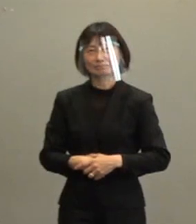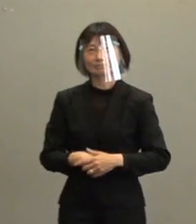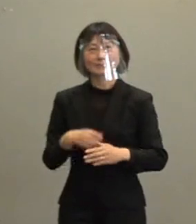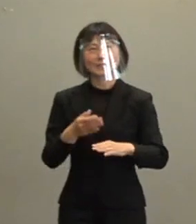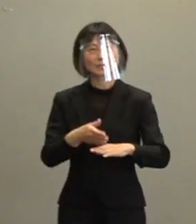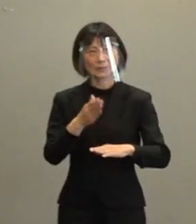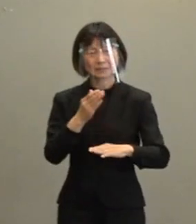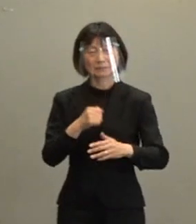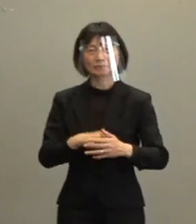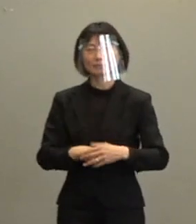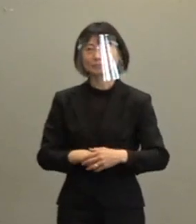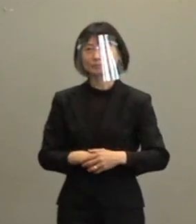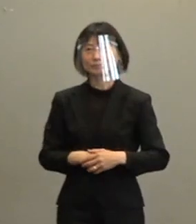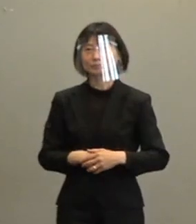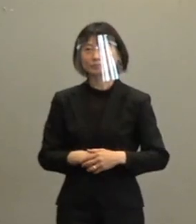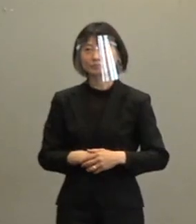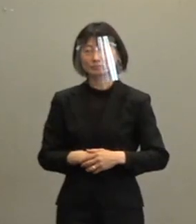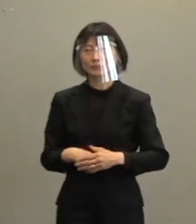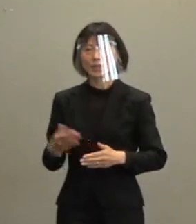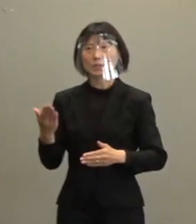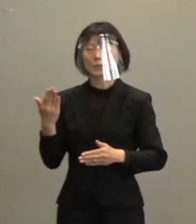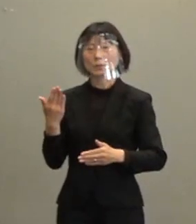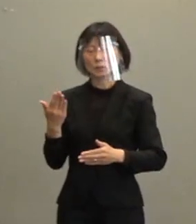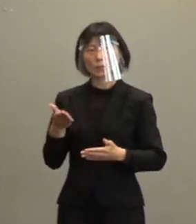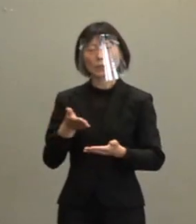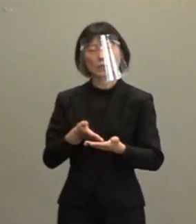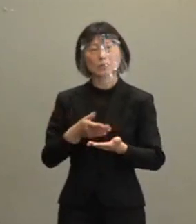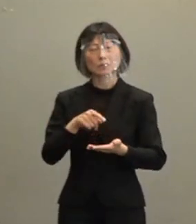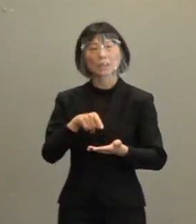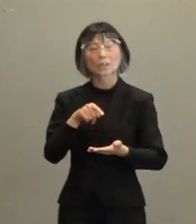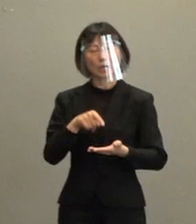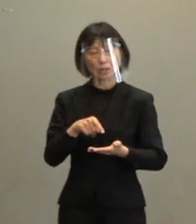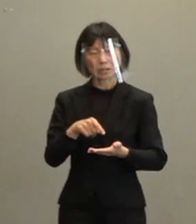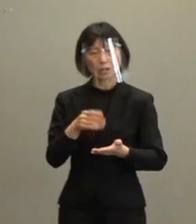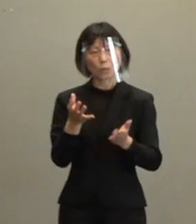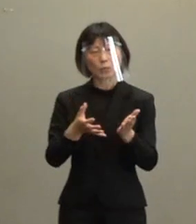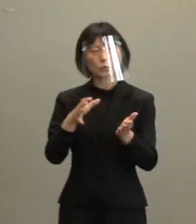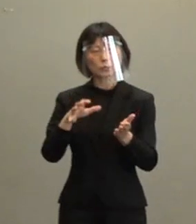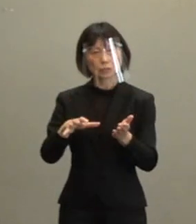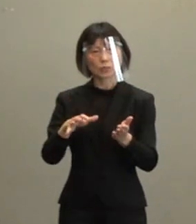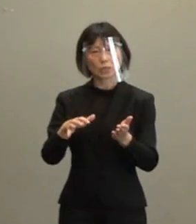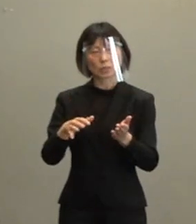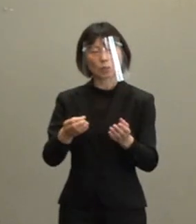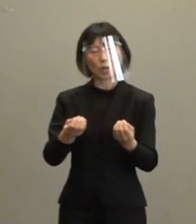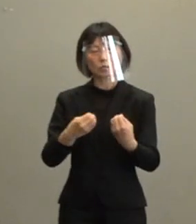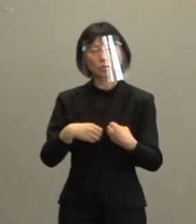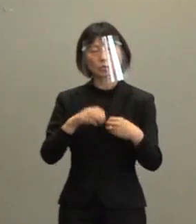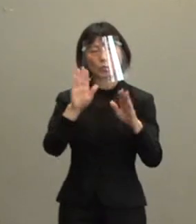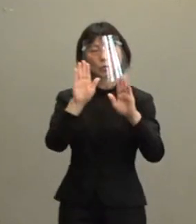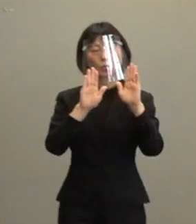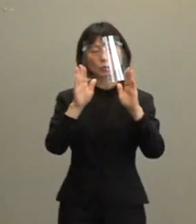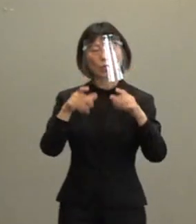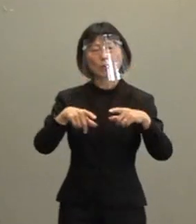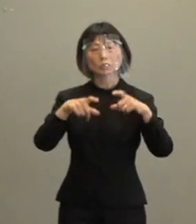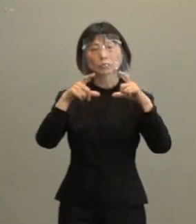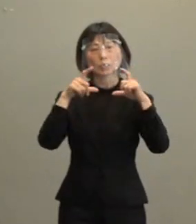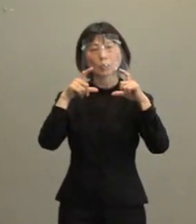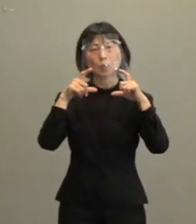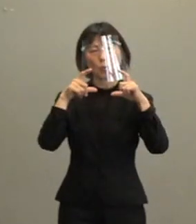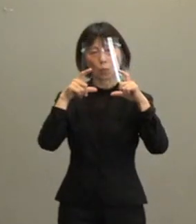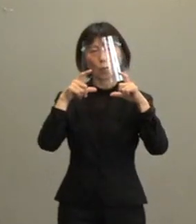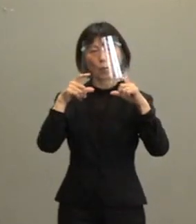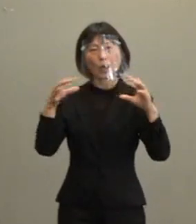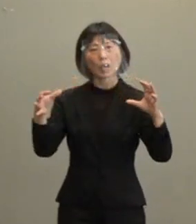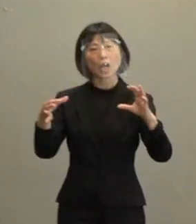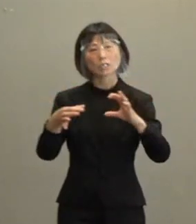ありがとうございます。 お話の中で保育所等での感染状況とこのマスク着用の